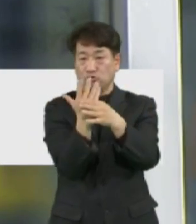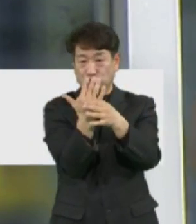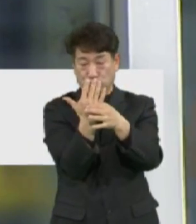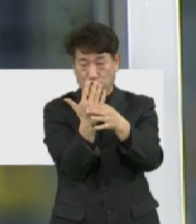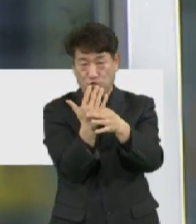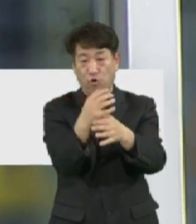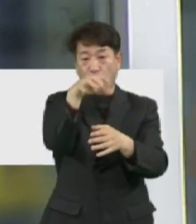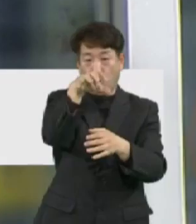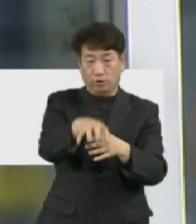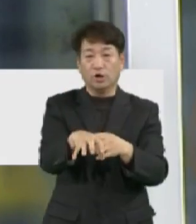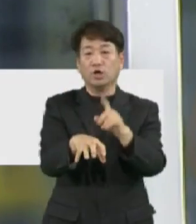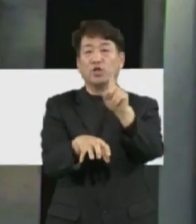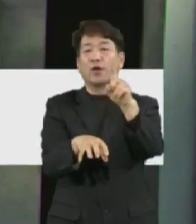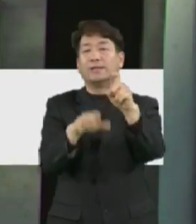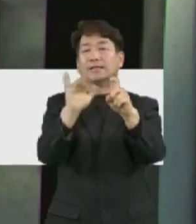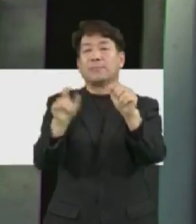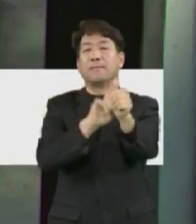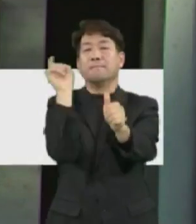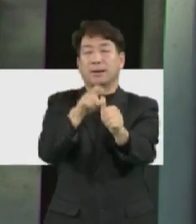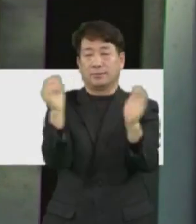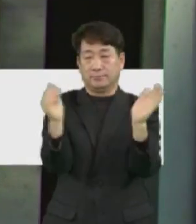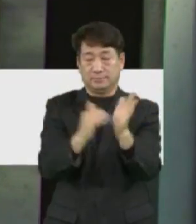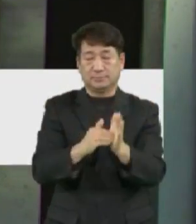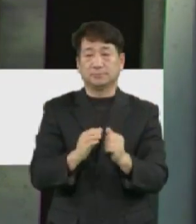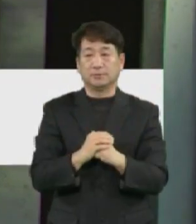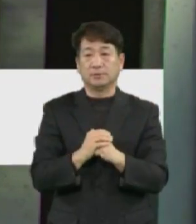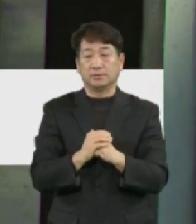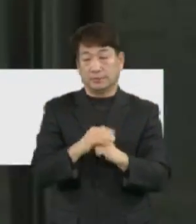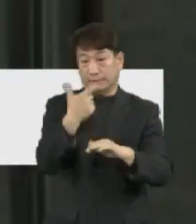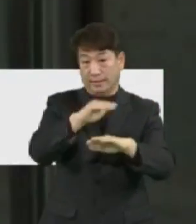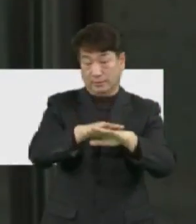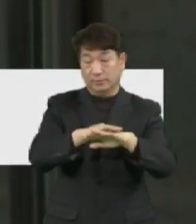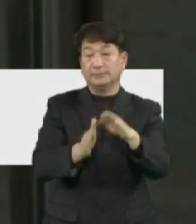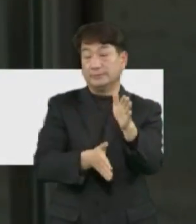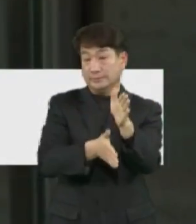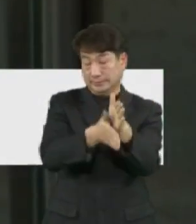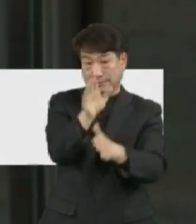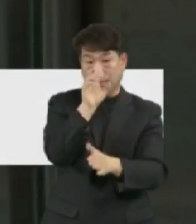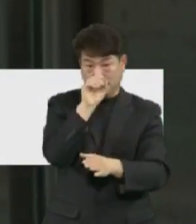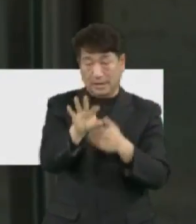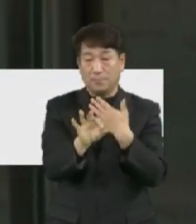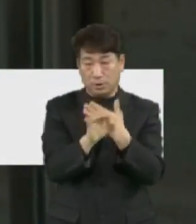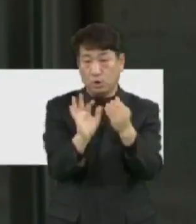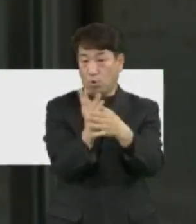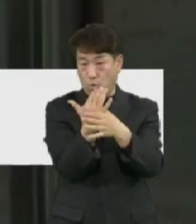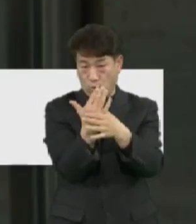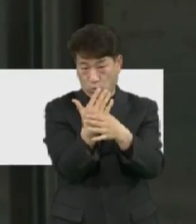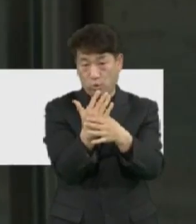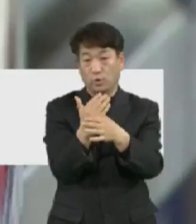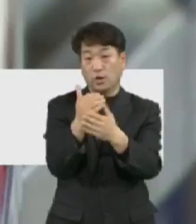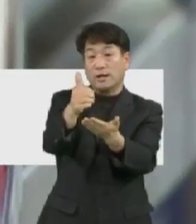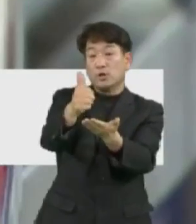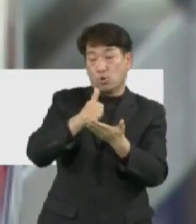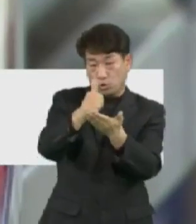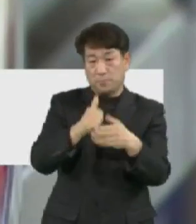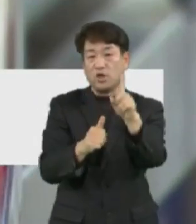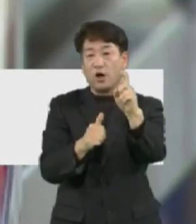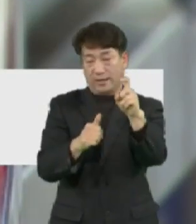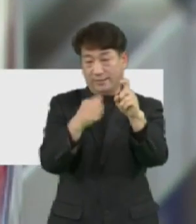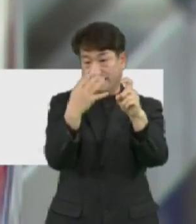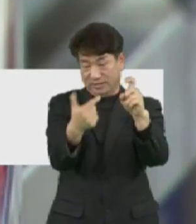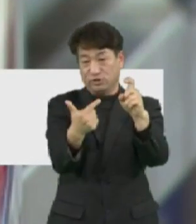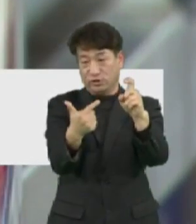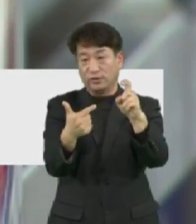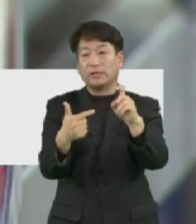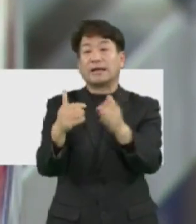매개로 써 열한 명의 추가 값진 됐습니다 대전시에 따르면 호텔 온천장 남탕 이용객 6명과 가족 4명